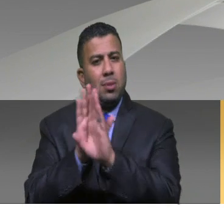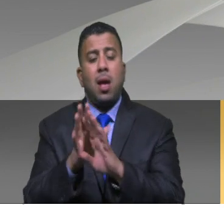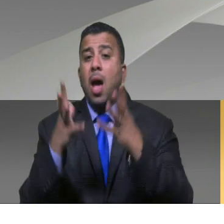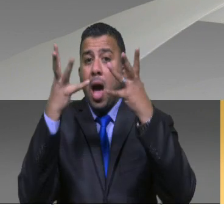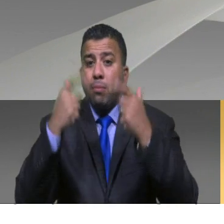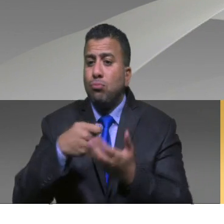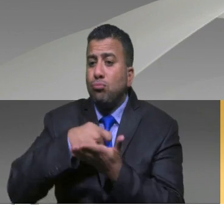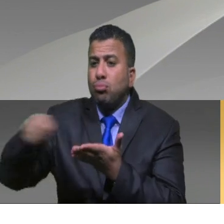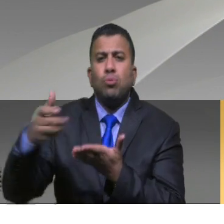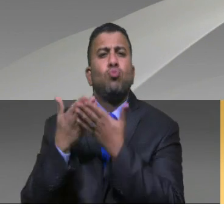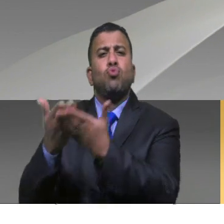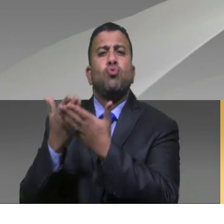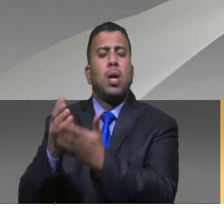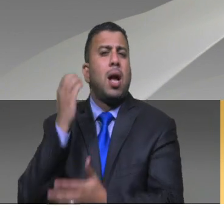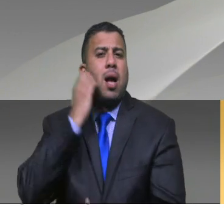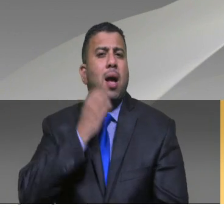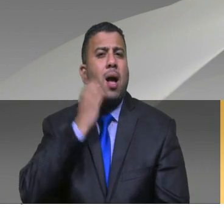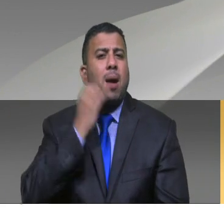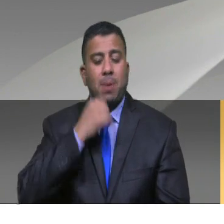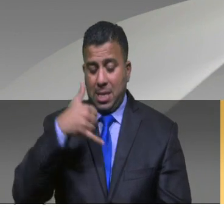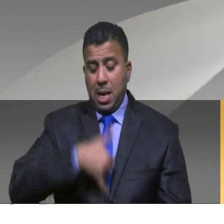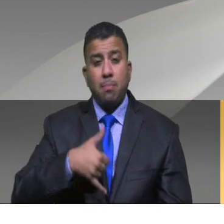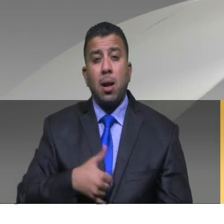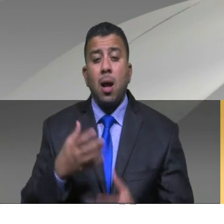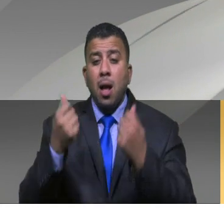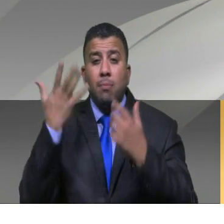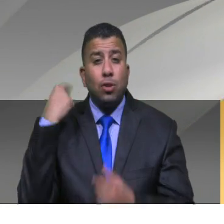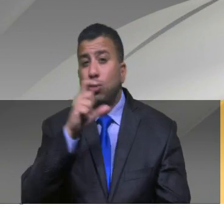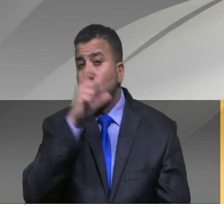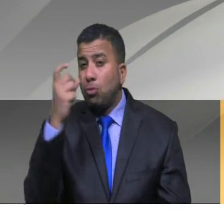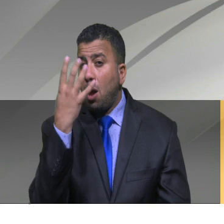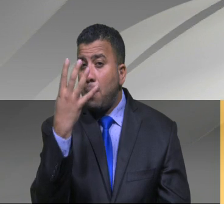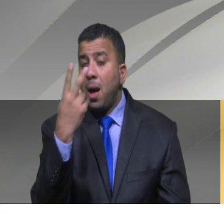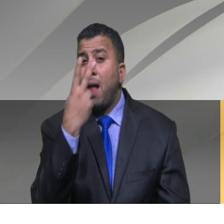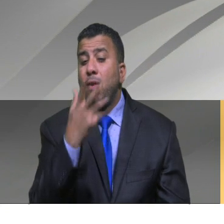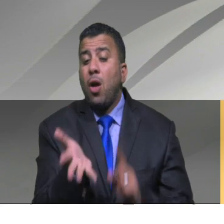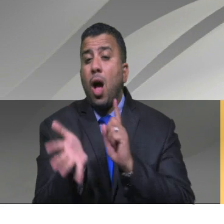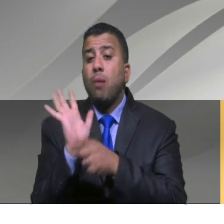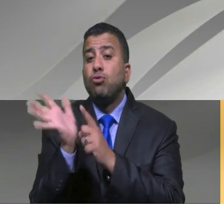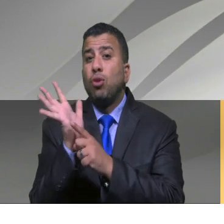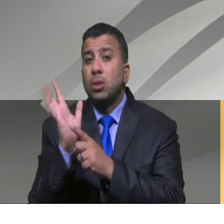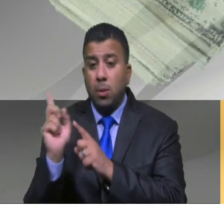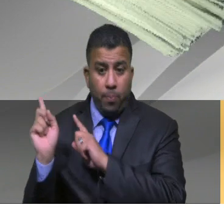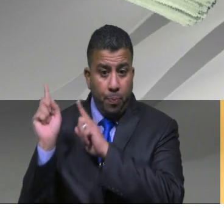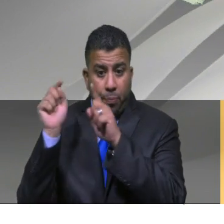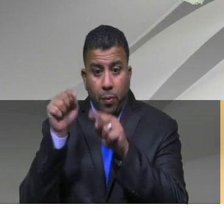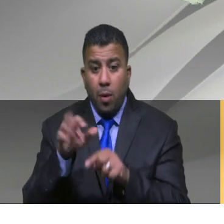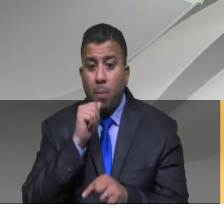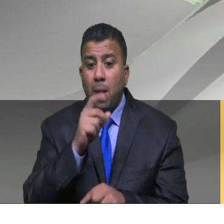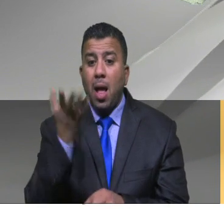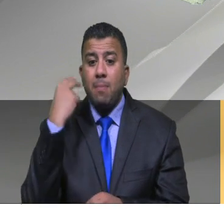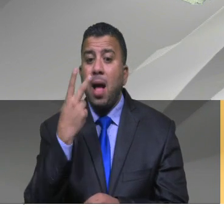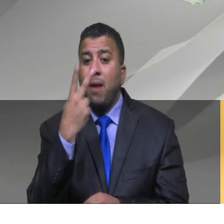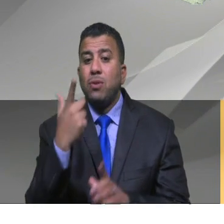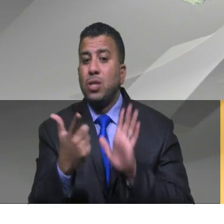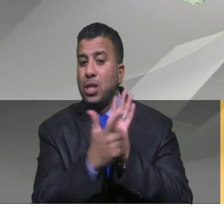قيمة المساعدات الإماراتية للجمهورية اليمنية من إبريل عام 2015 ولغاية نوفمبر عام